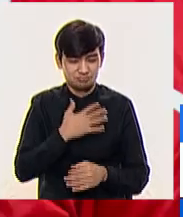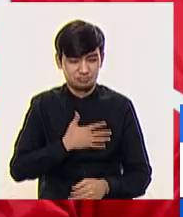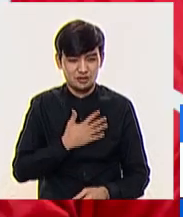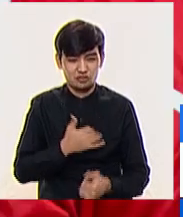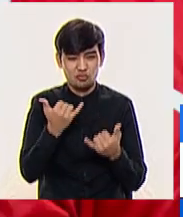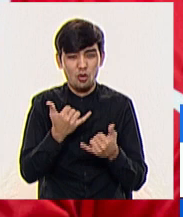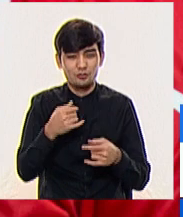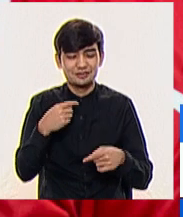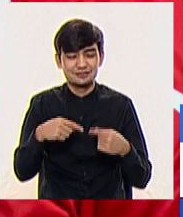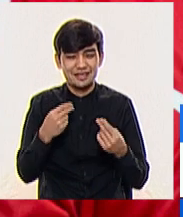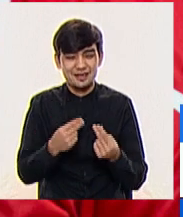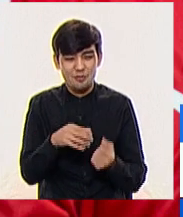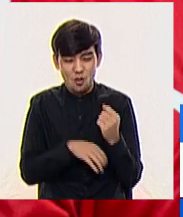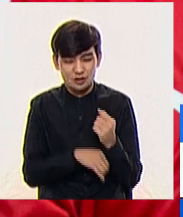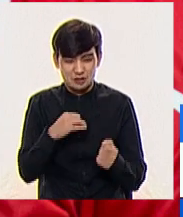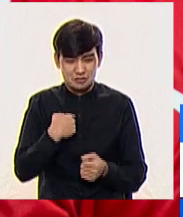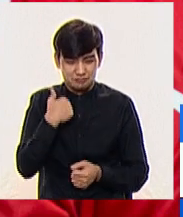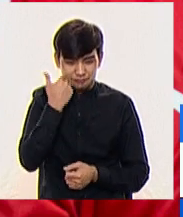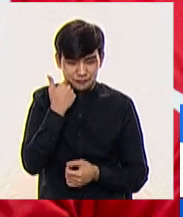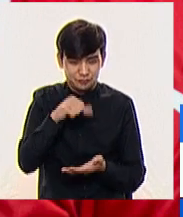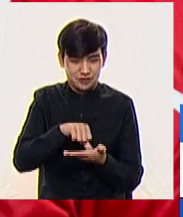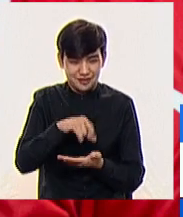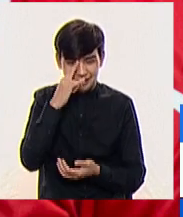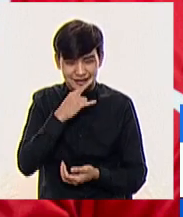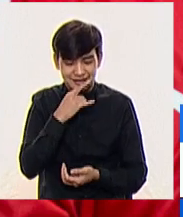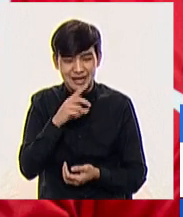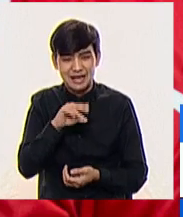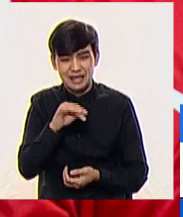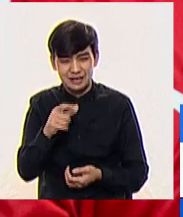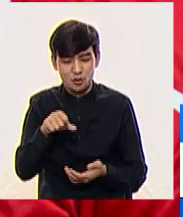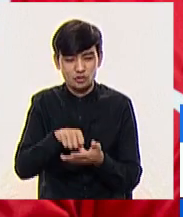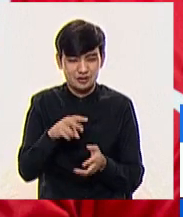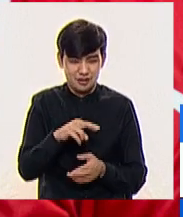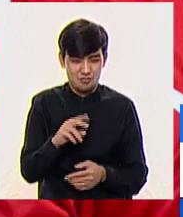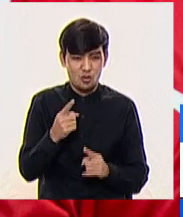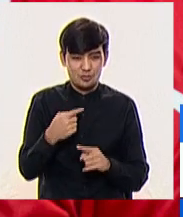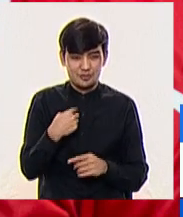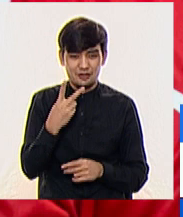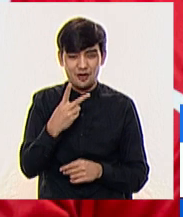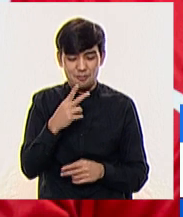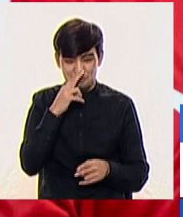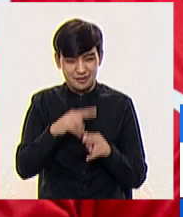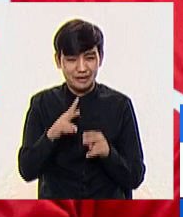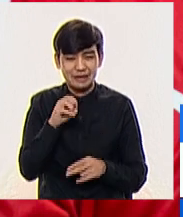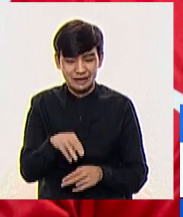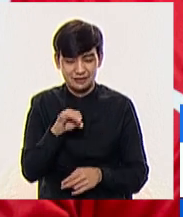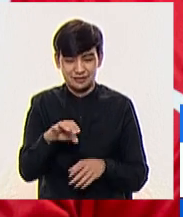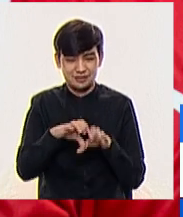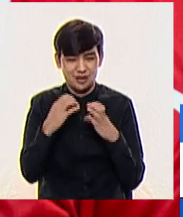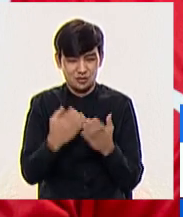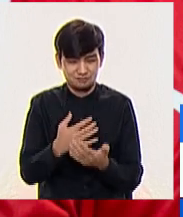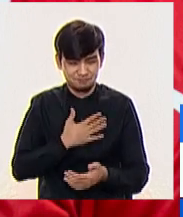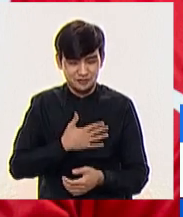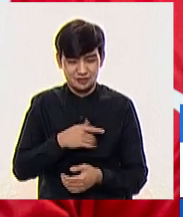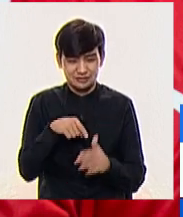После сегодняшней игры мне просто стыдно быть частью казахстанской футбольной лиги. Это не потому, что мы потеряли 2 очка. Нет, все из-за стадиона, который